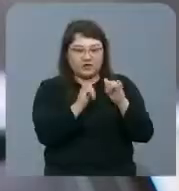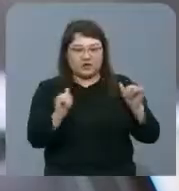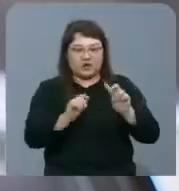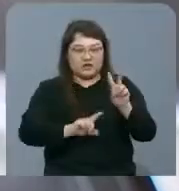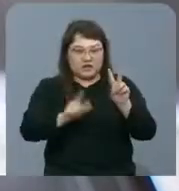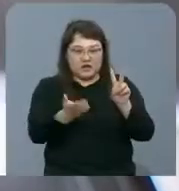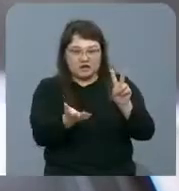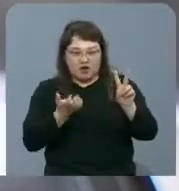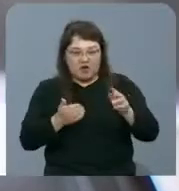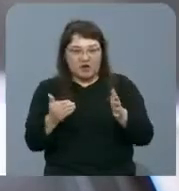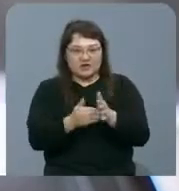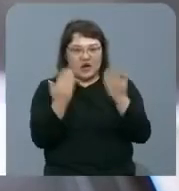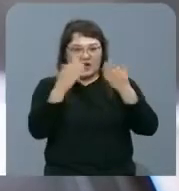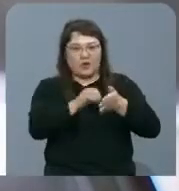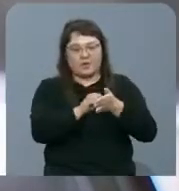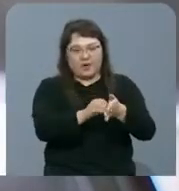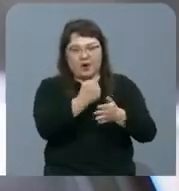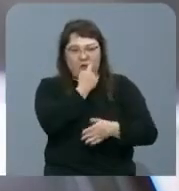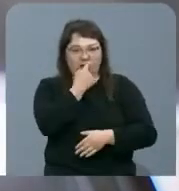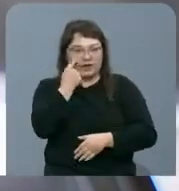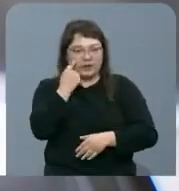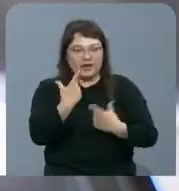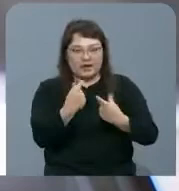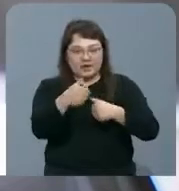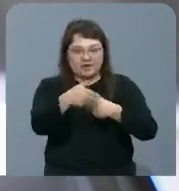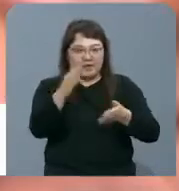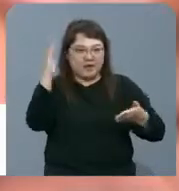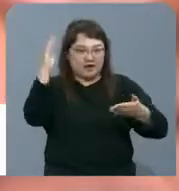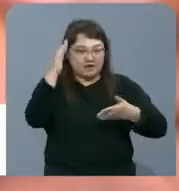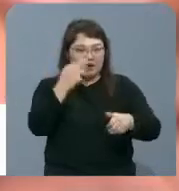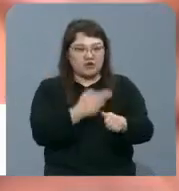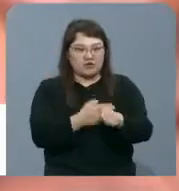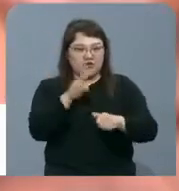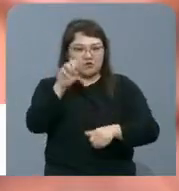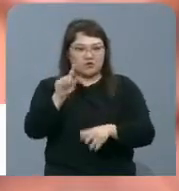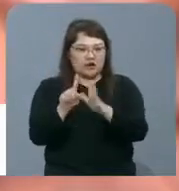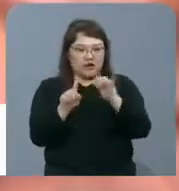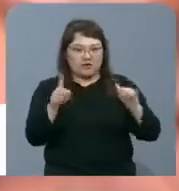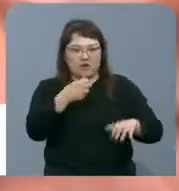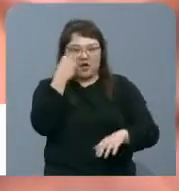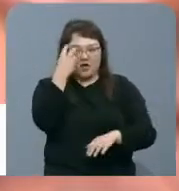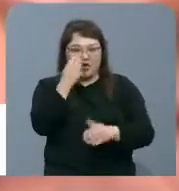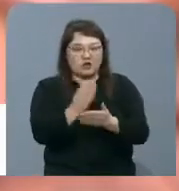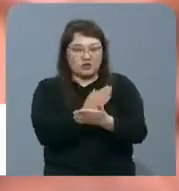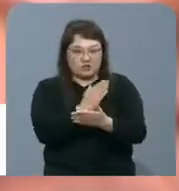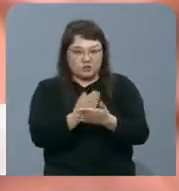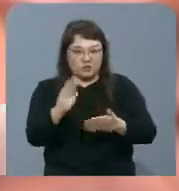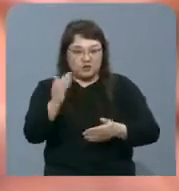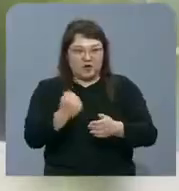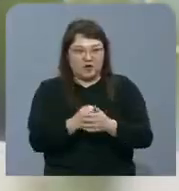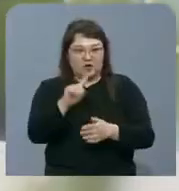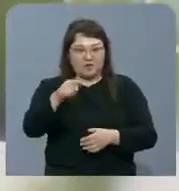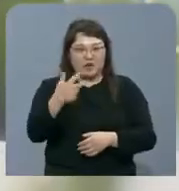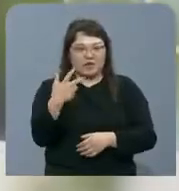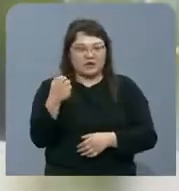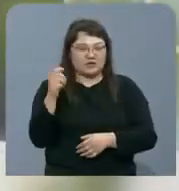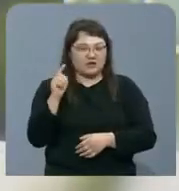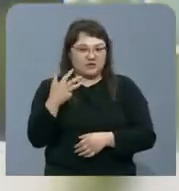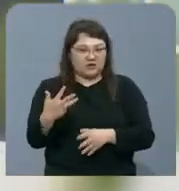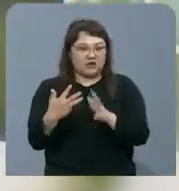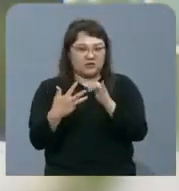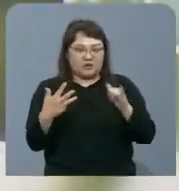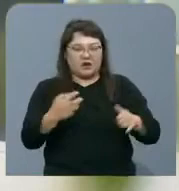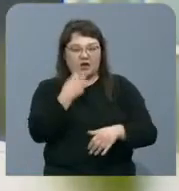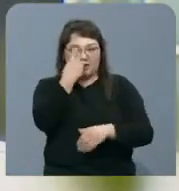전까지 등교한 사실이 확인돼 같은 반 학생과 교사 등 31명이 접촉자로 분류됐고 178명이